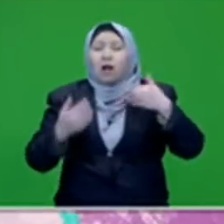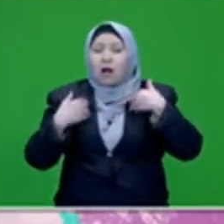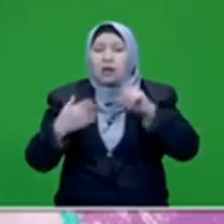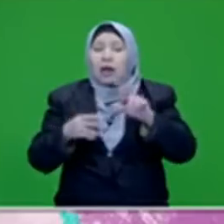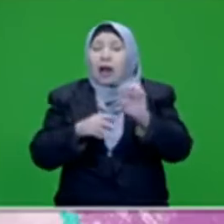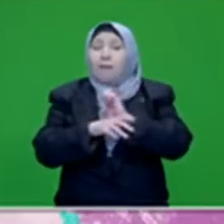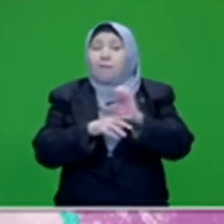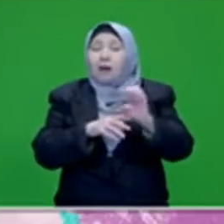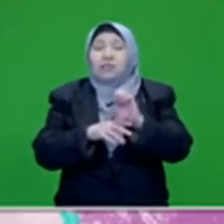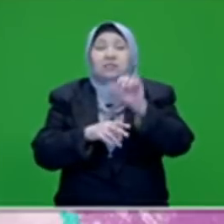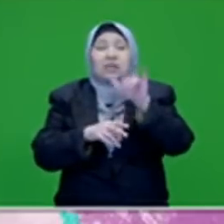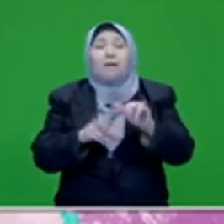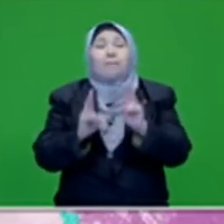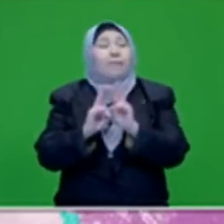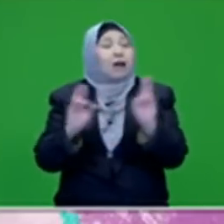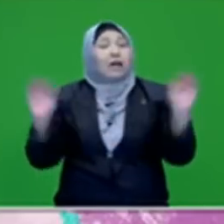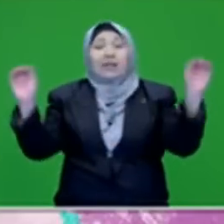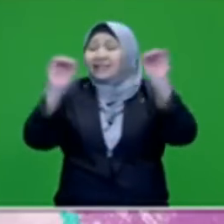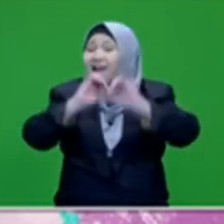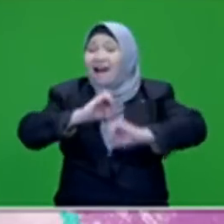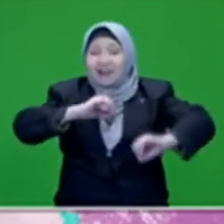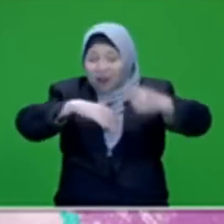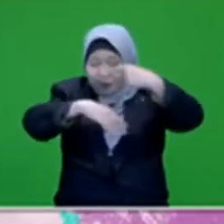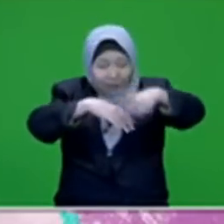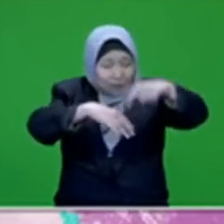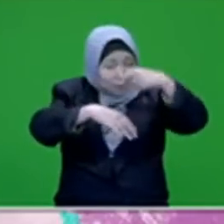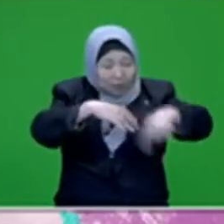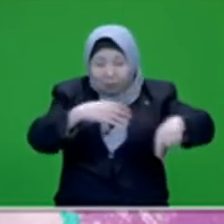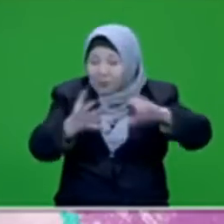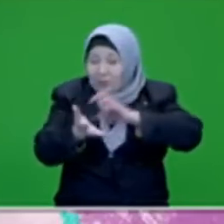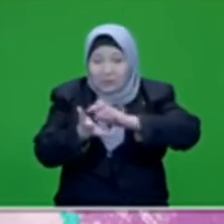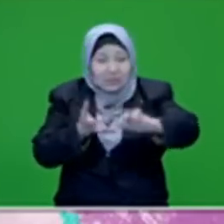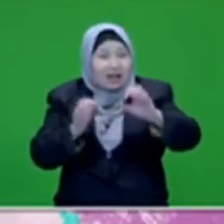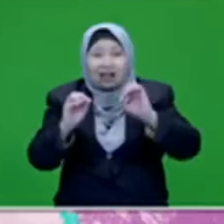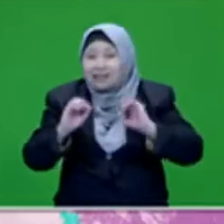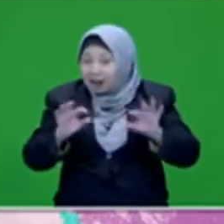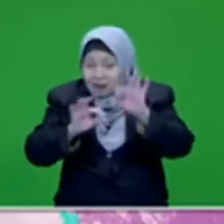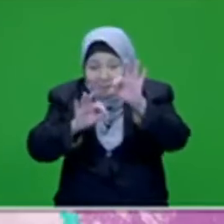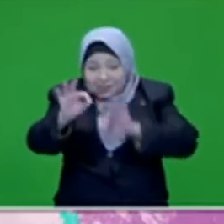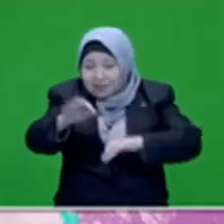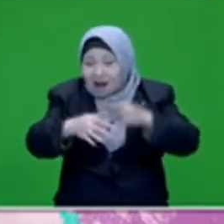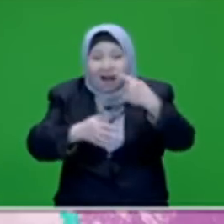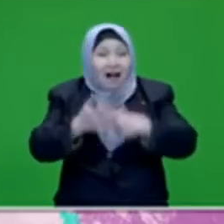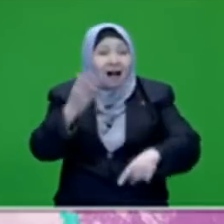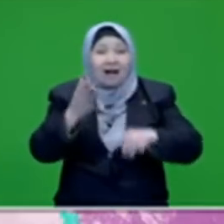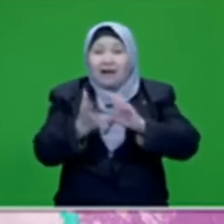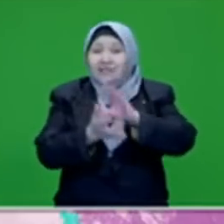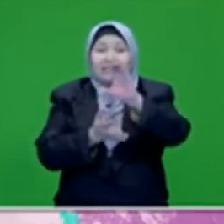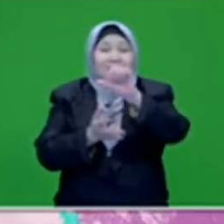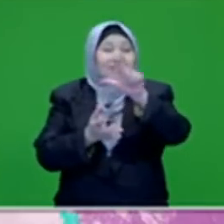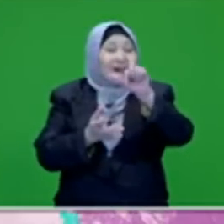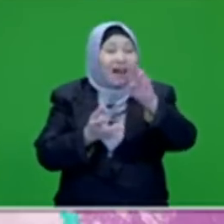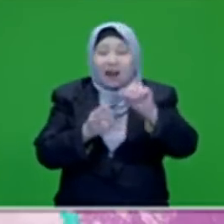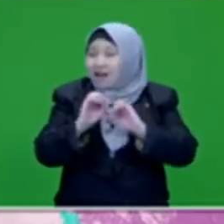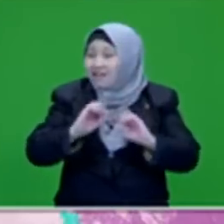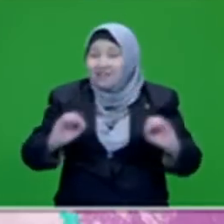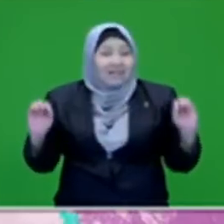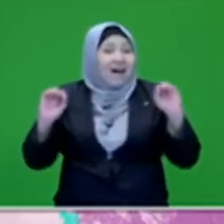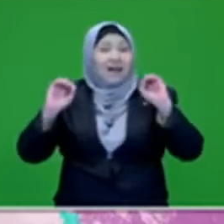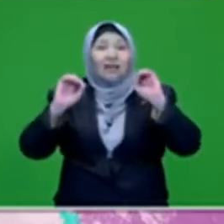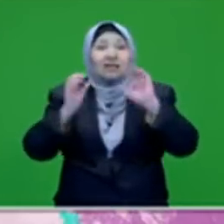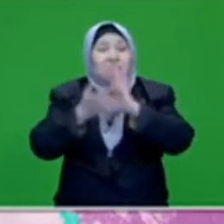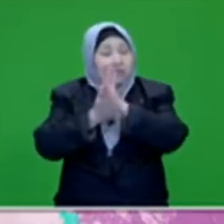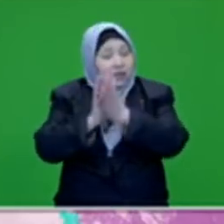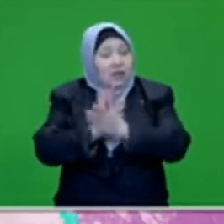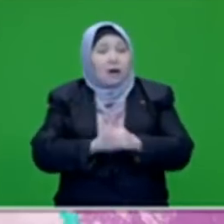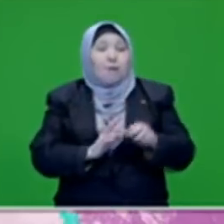emas yang paling tidak ada tercemar dengan perkara-perkara golongan lain. Subhanallah. This is very high value. So